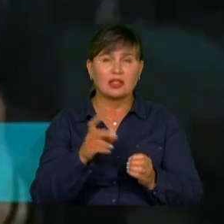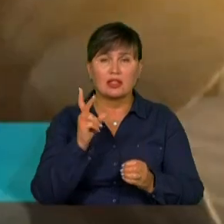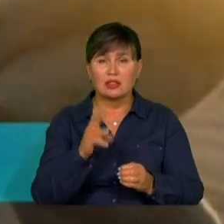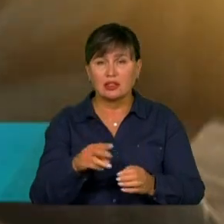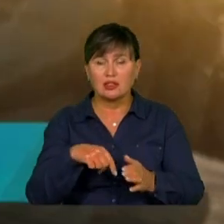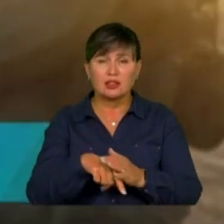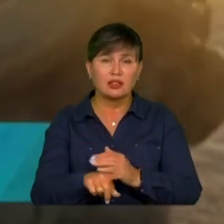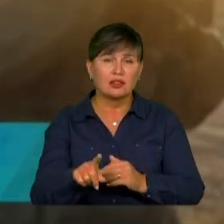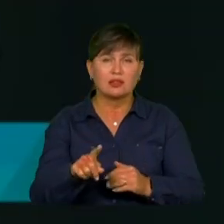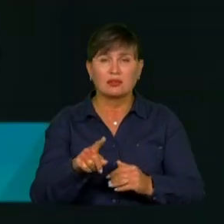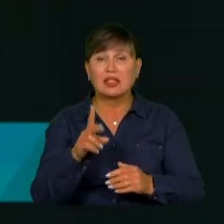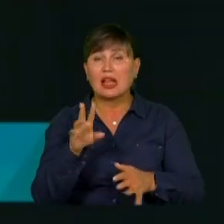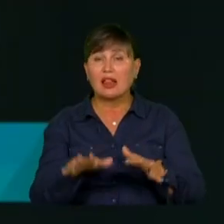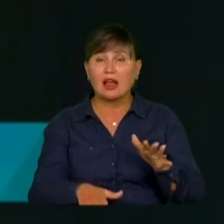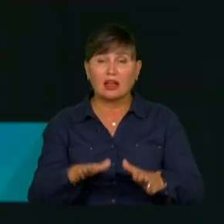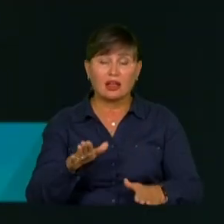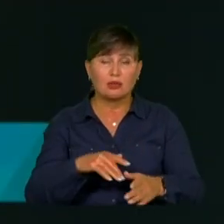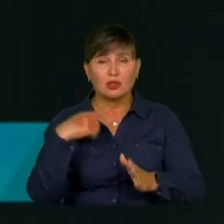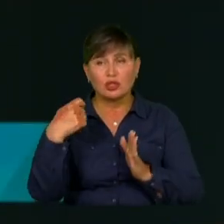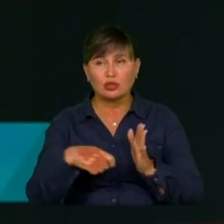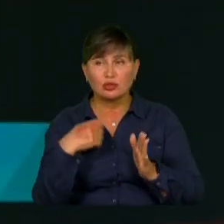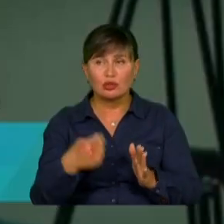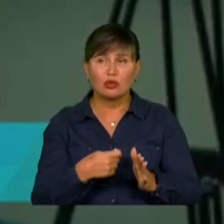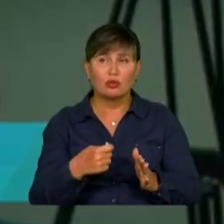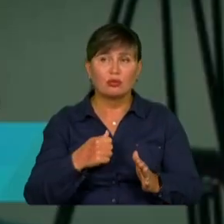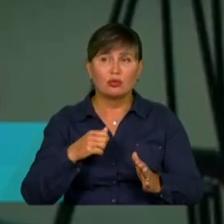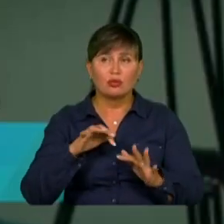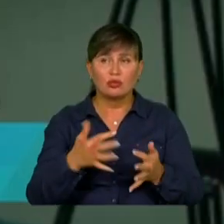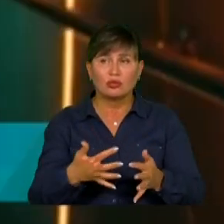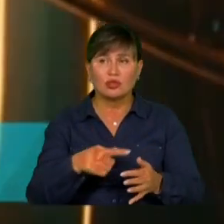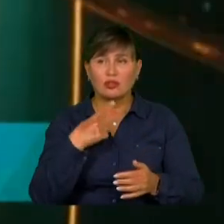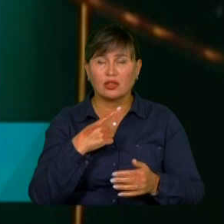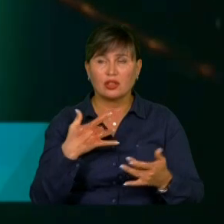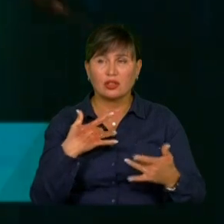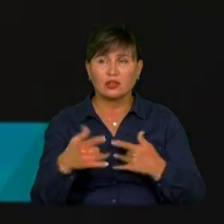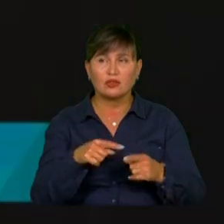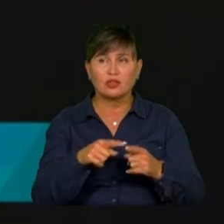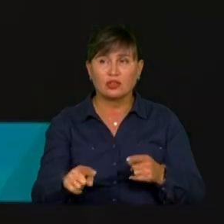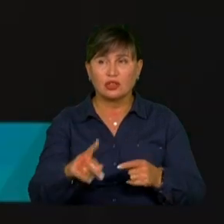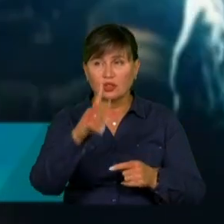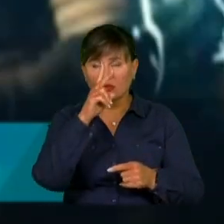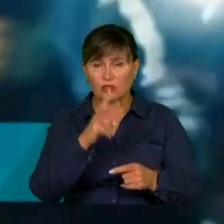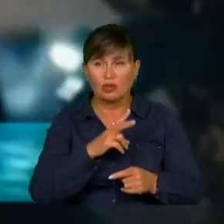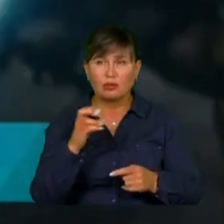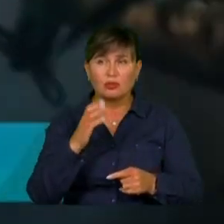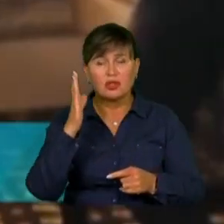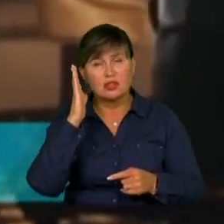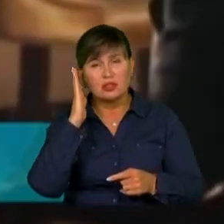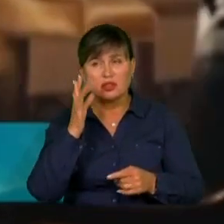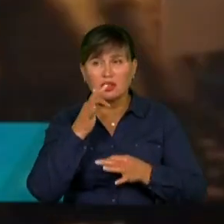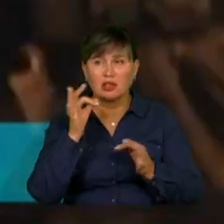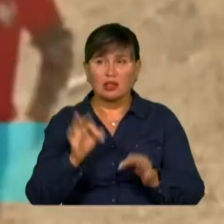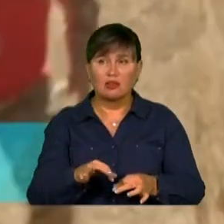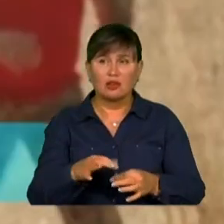боевые трюки, грязь и холод. Съемки изрядно измотали, признаются актеры. В течение 2 месяцев без сна и комфорта